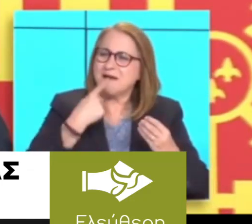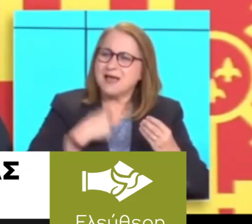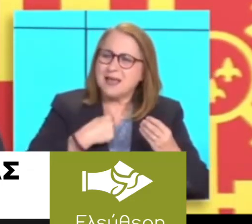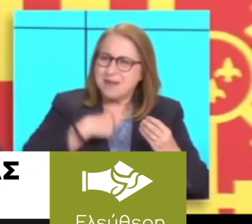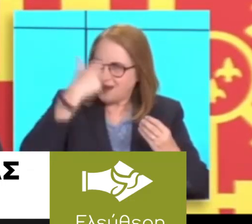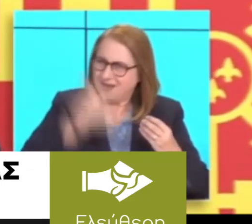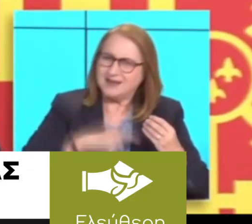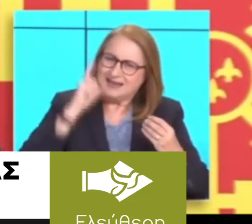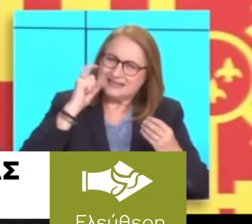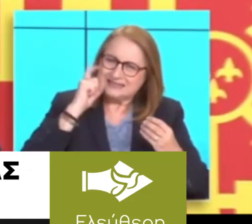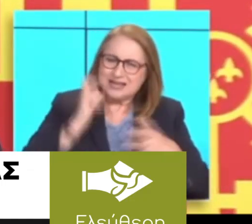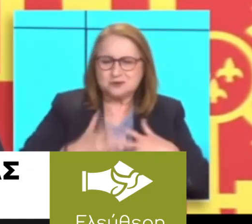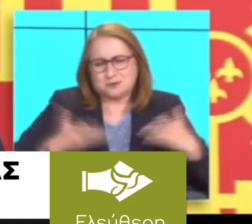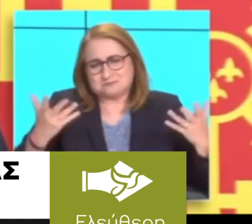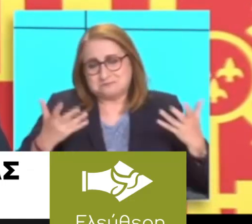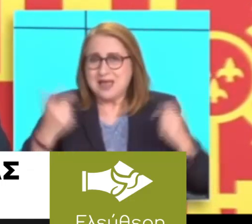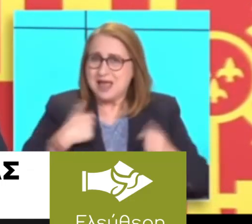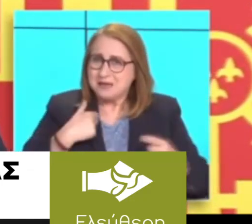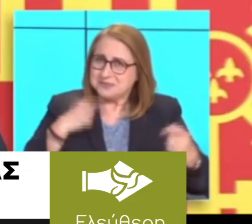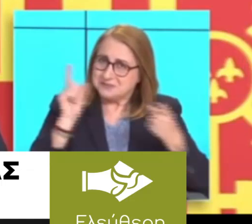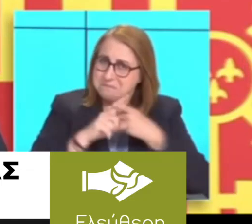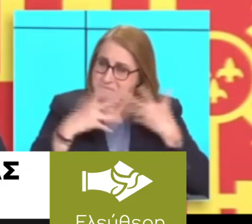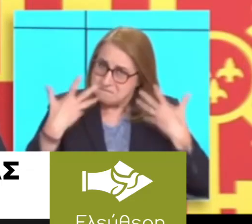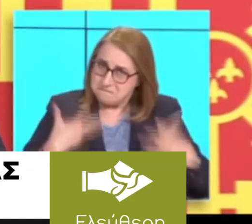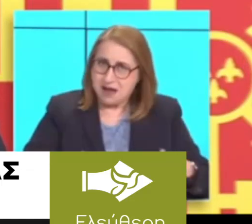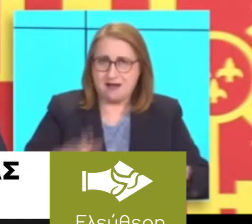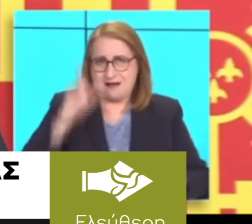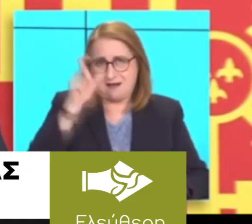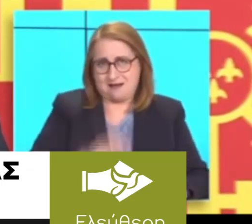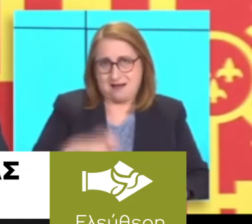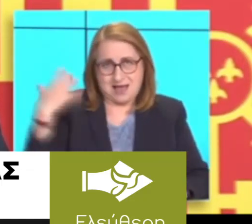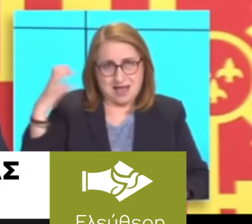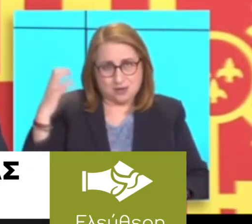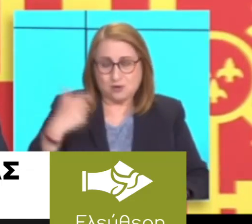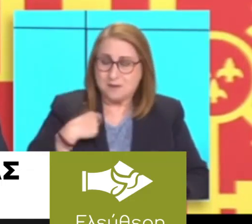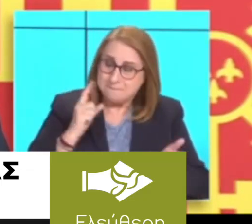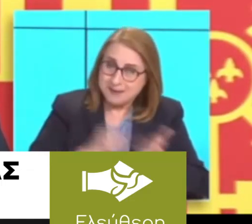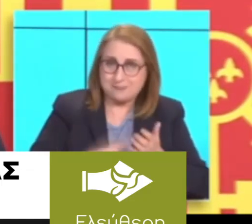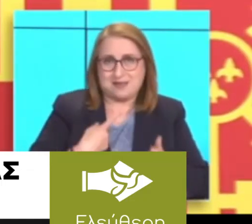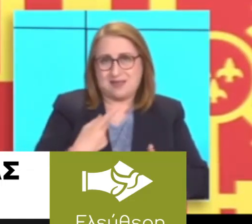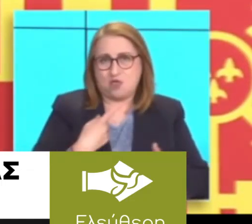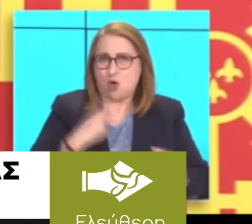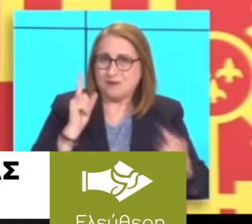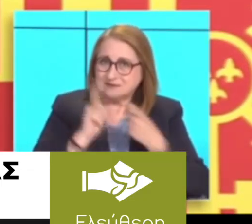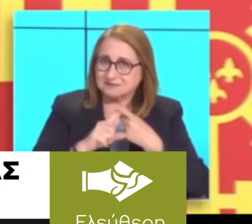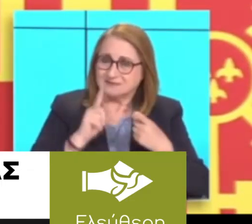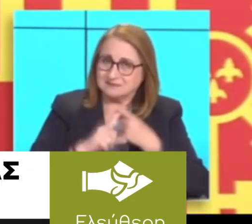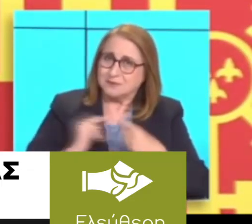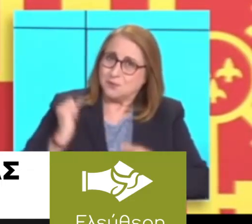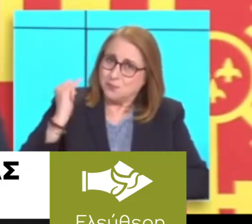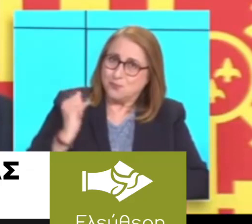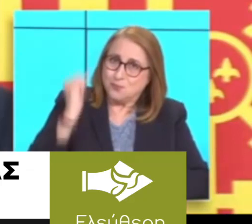ότι και πάλι κάποια στιγμή θα συναντηθούμε, πρέπει να συναντιόμαστε, πρέπει να μιλάμε και πρέπει να αντιμετωπίζουμε τις διαφορές